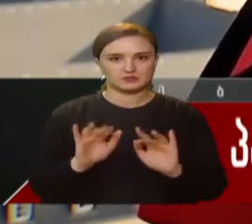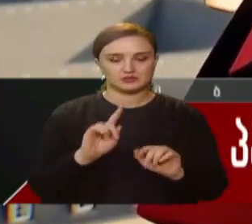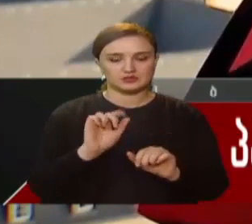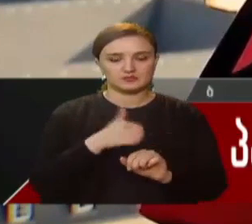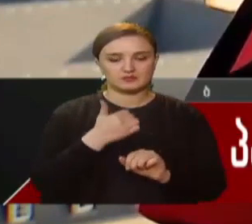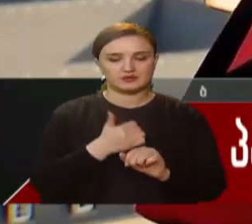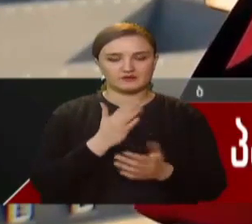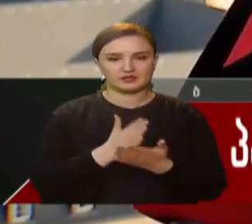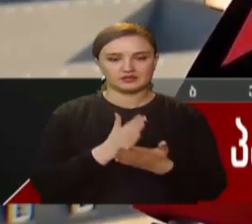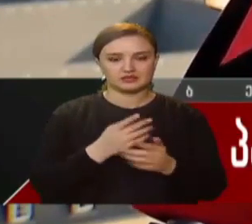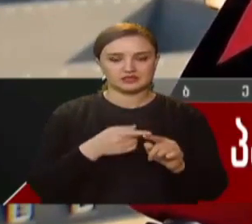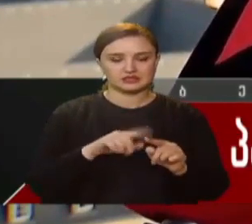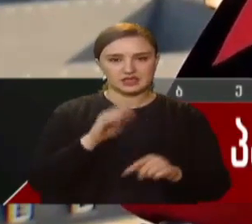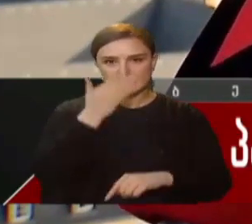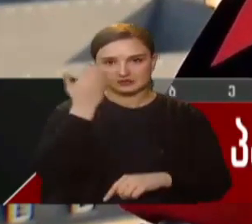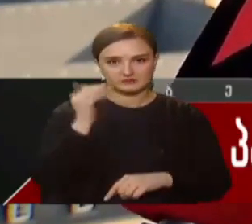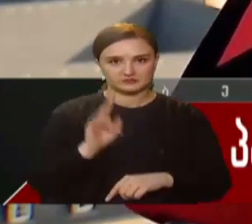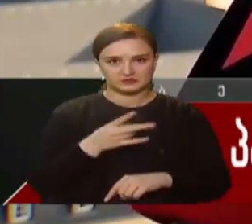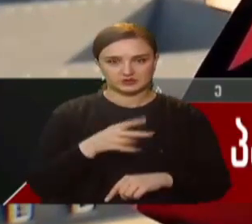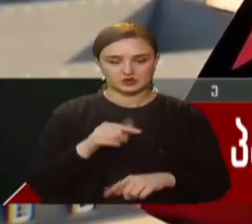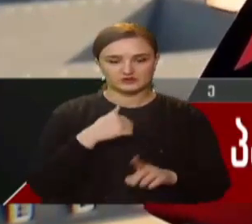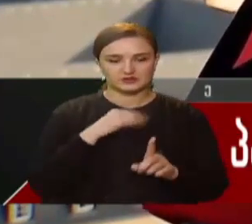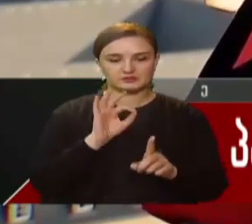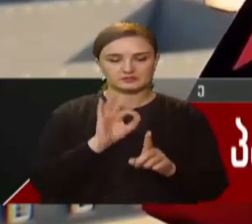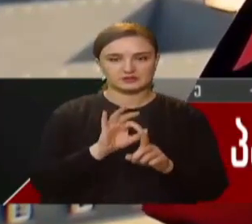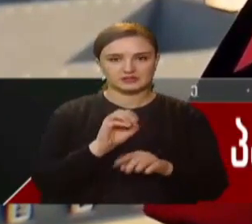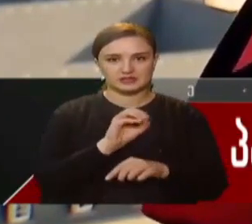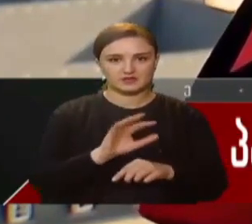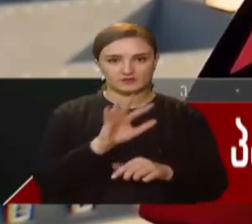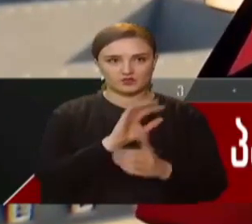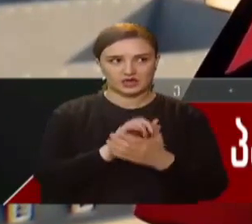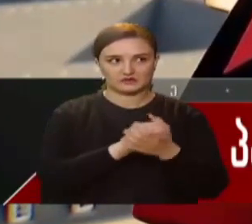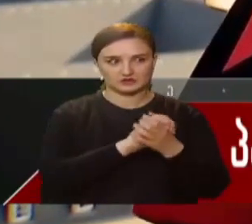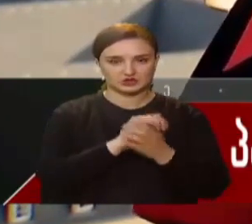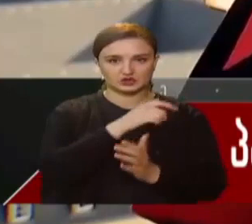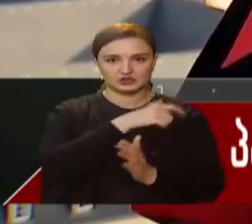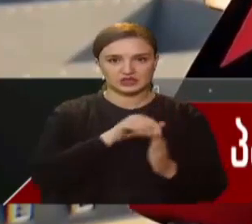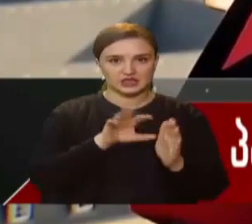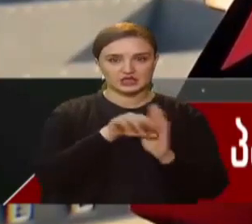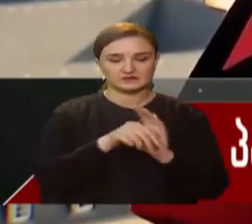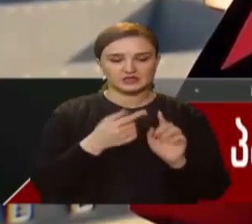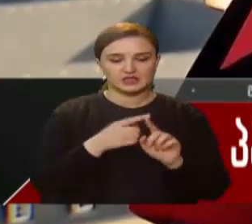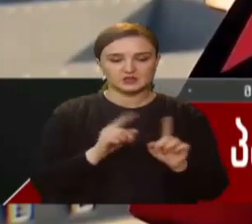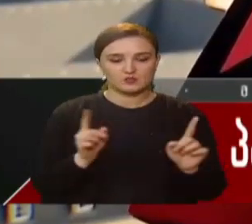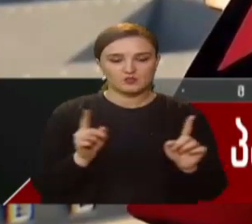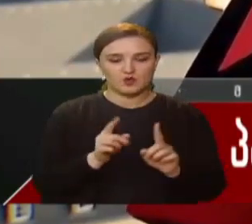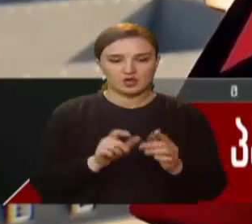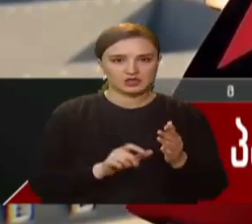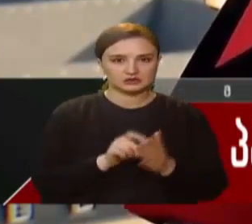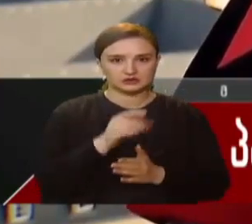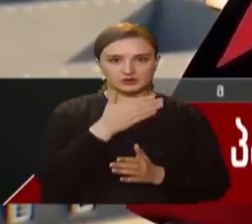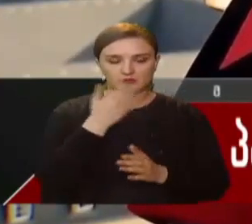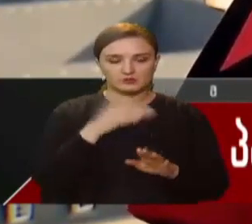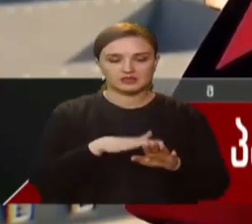არის და ეს არ უნდა დაგვავიწყოს, ჩვენი მიზანი არის ევროკავშირში გაწევრიანება, რომელიც არ არის მოკლე გზა, ეს გრძელი გზა არის და ამ გრძელ